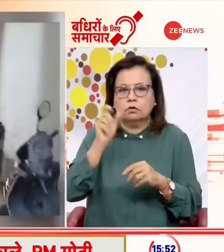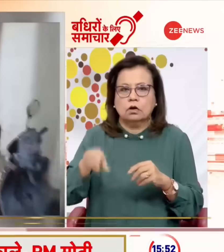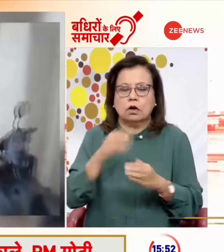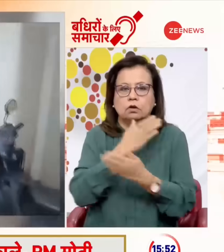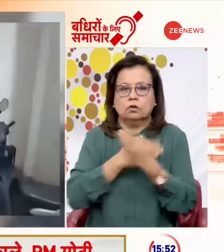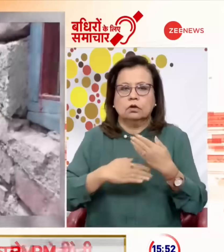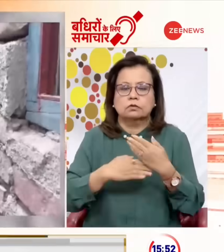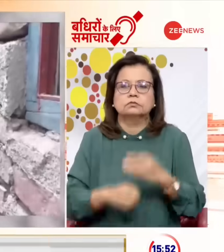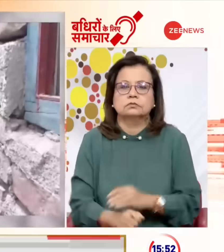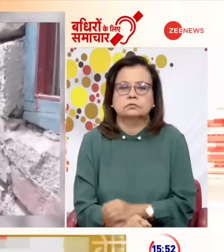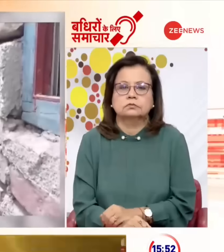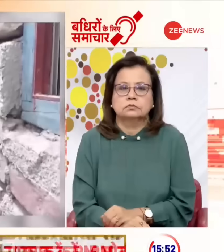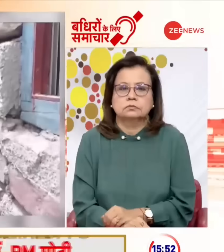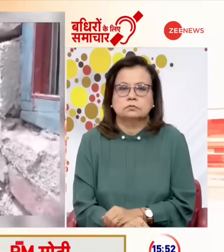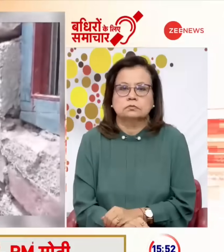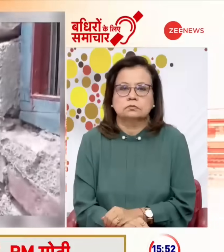लोग घायल हो गए।